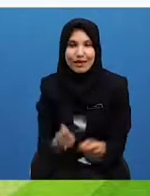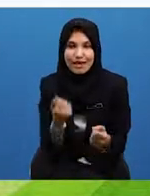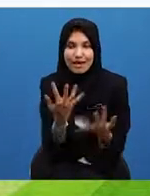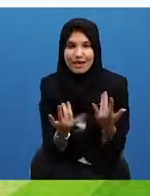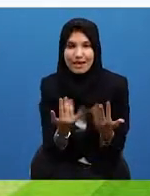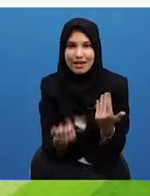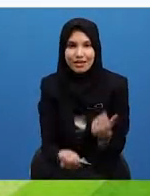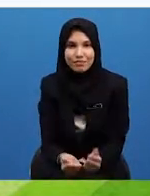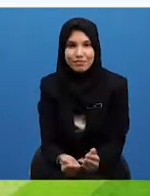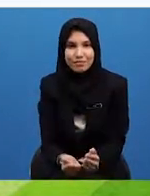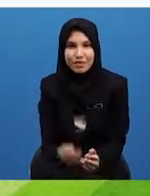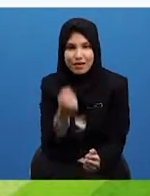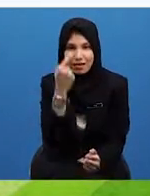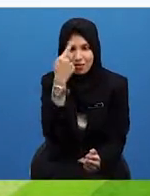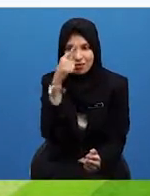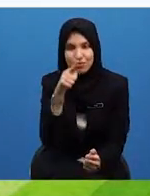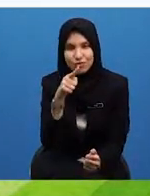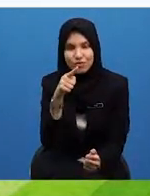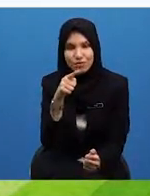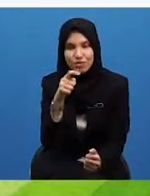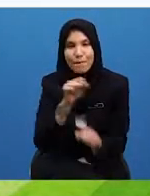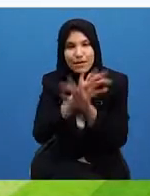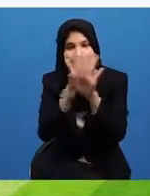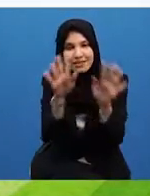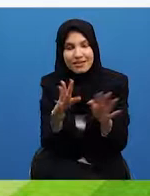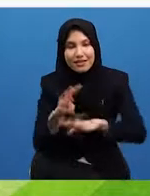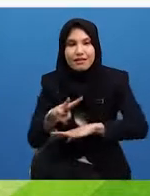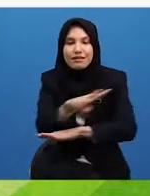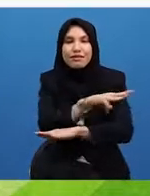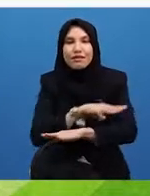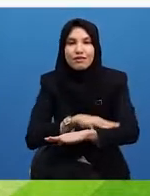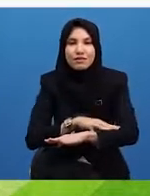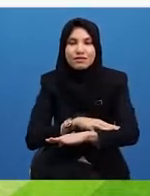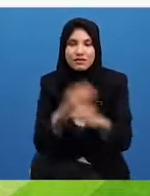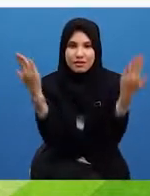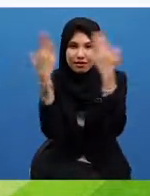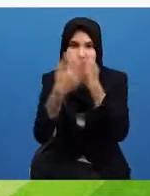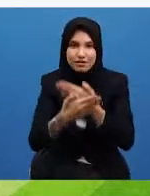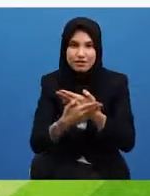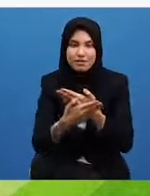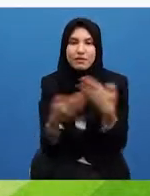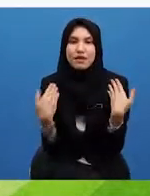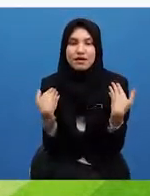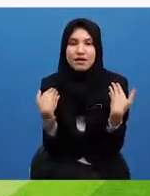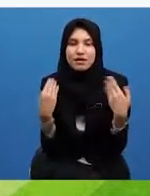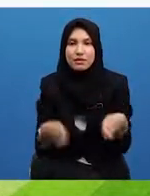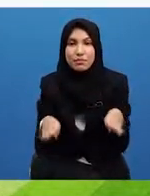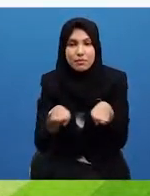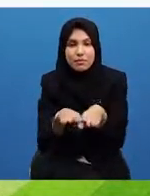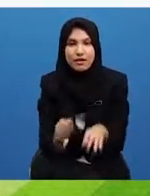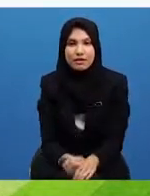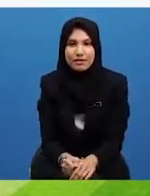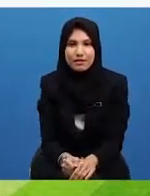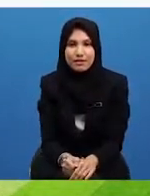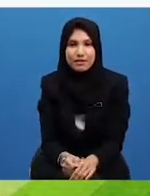untuk menerangi kawasan yang gelap terdapat pelbagai jenis